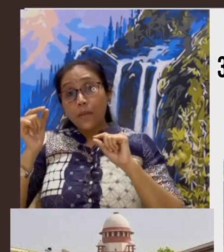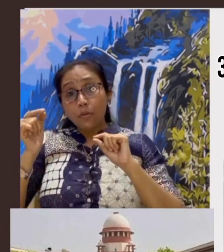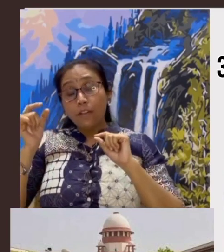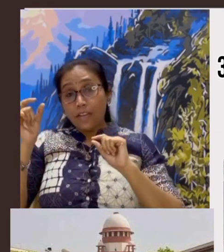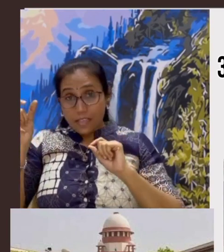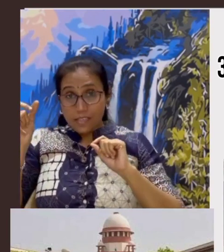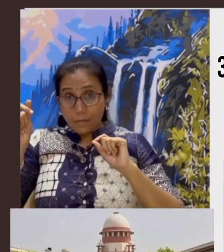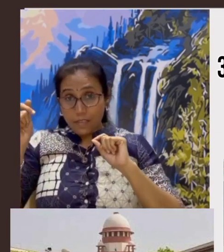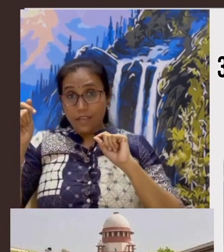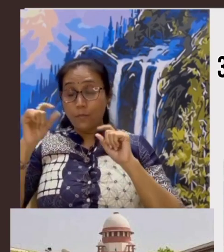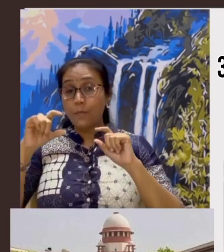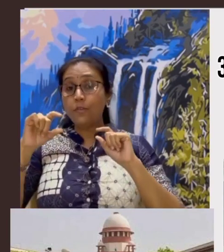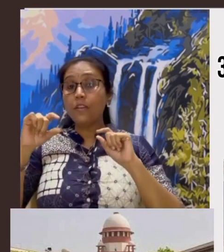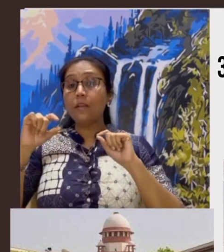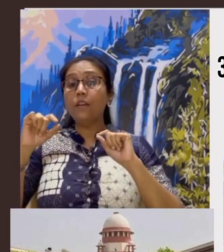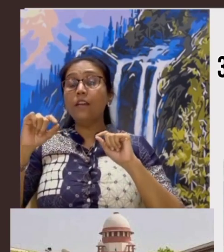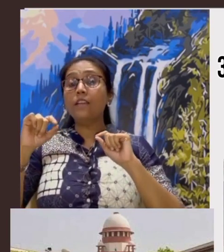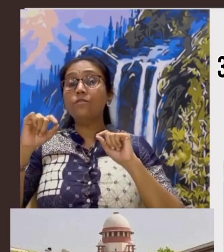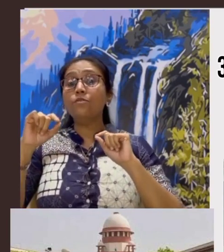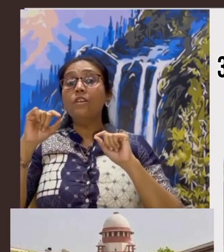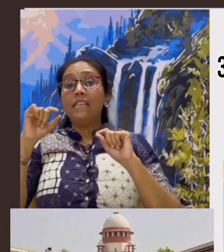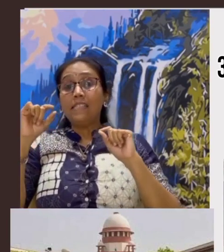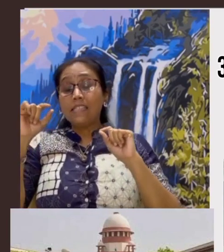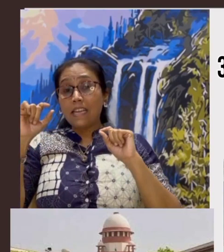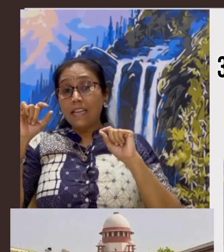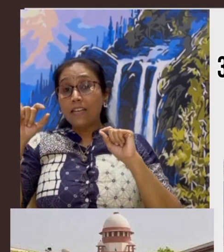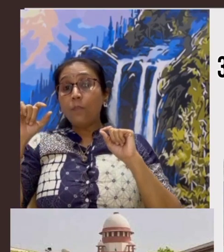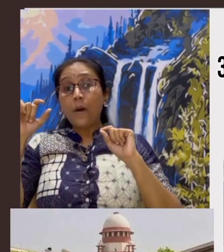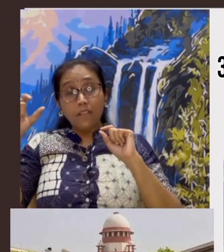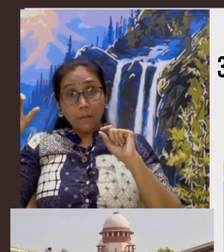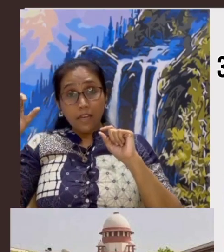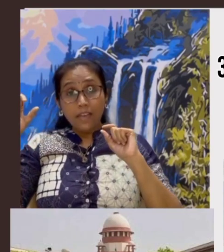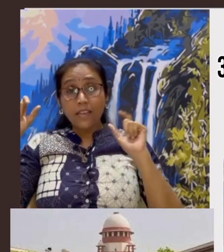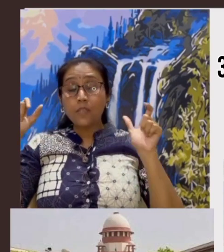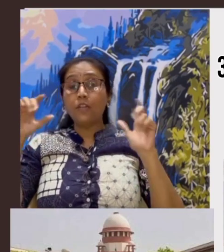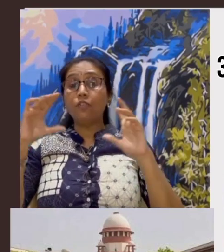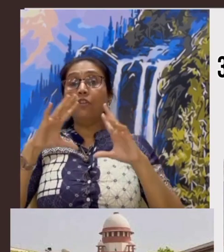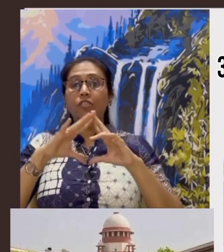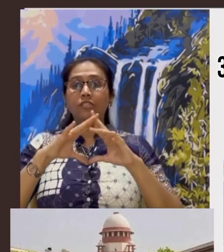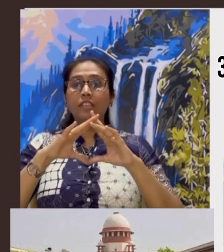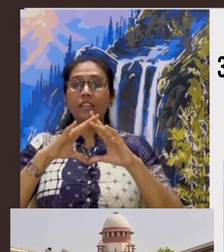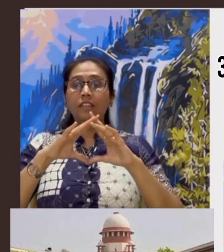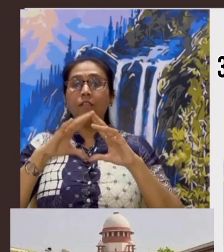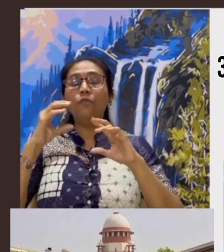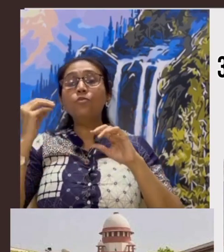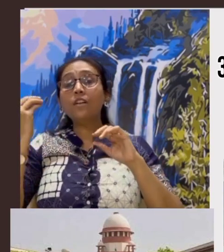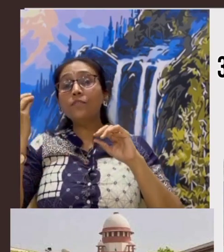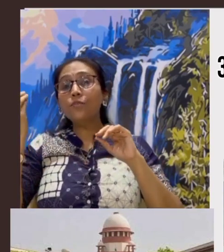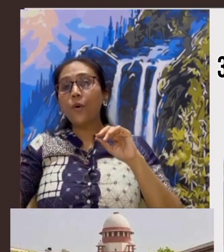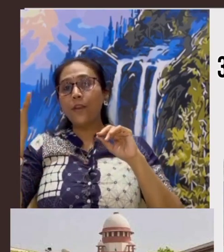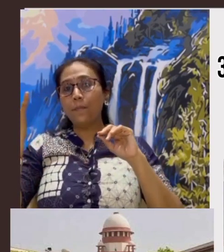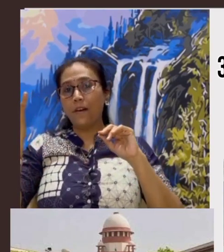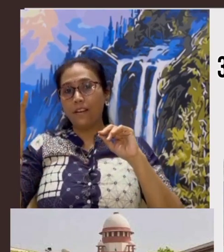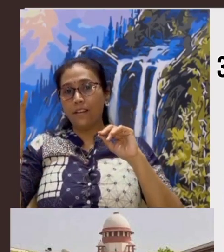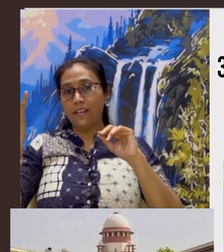सुप्रीम कोर्ट ने कंसेप्ट दिया, सुप्रीम कोर्ट ने क्या बोला कि जो स्टेट को पावर मिला है ना इस पर्टिकुलर डॉक्ट्रिन के अंदर वो उसका